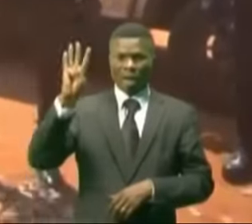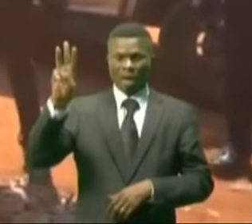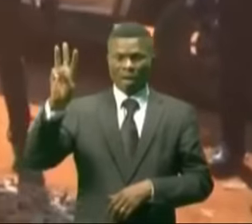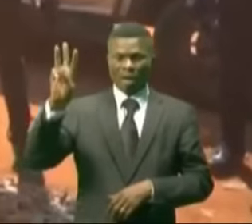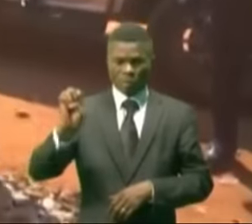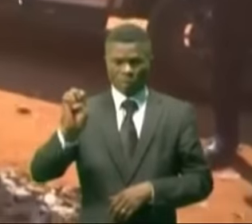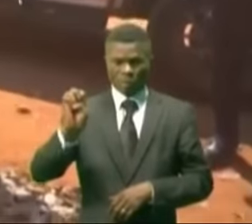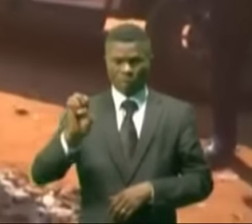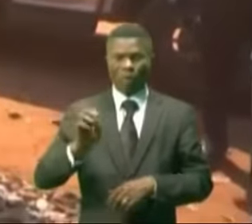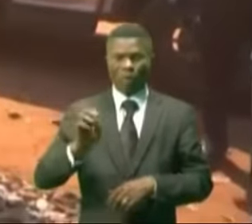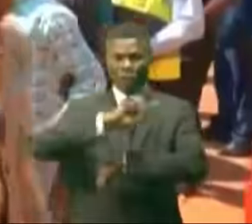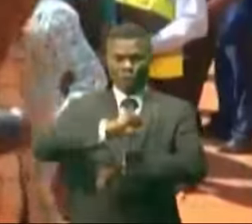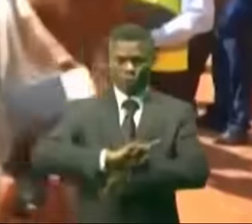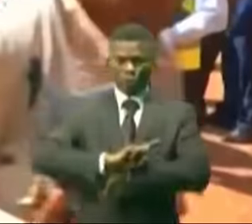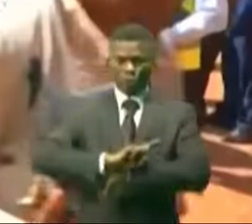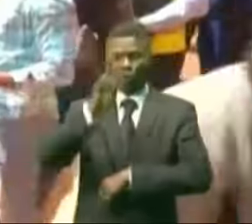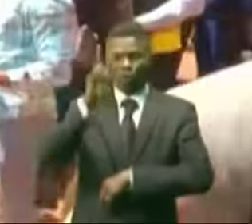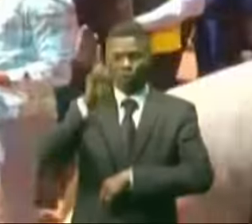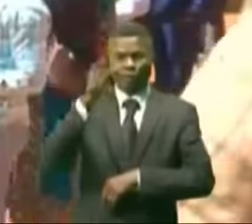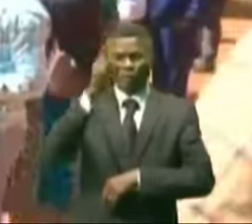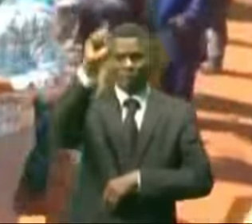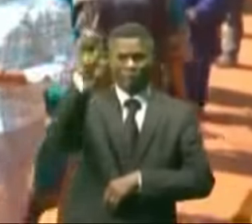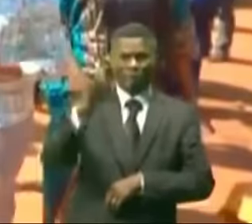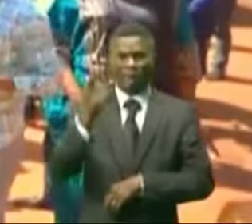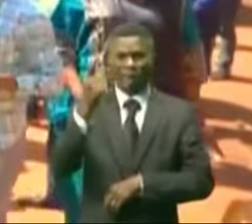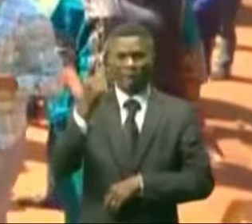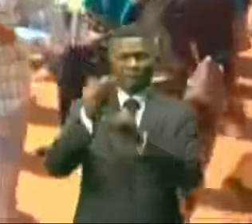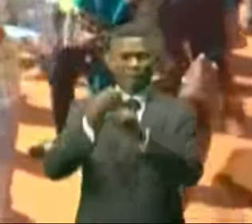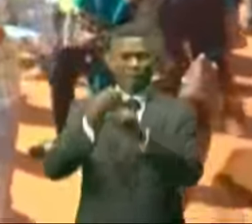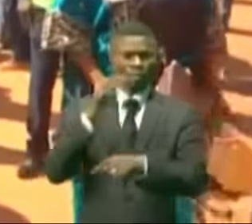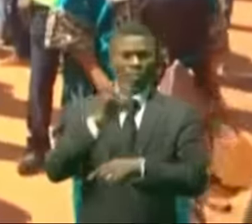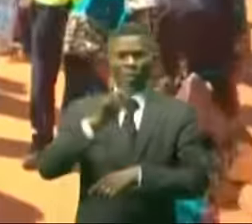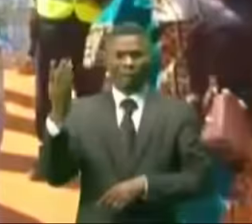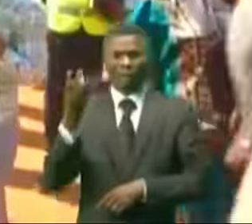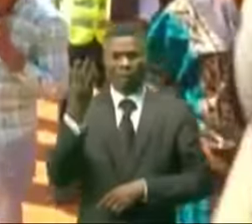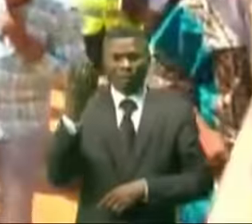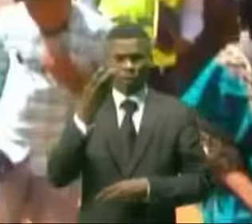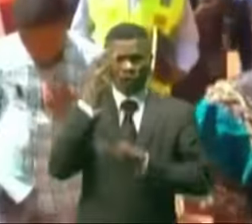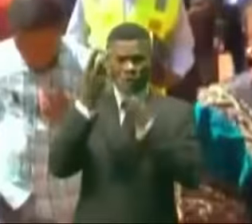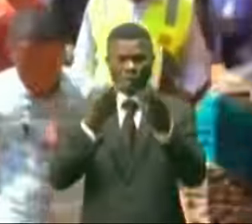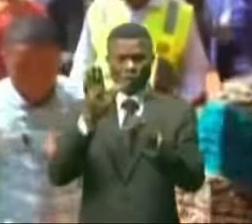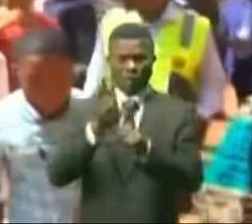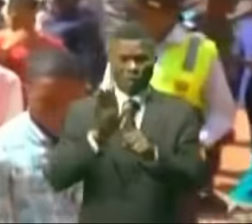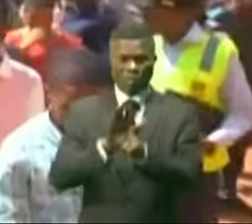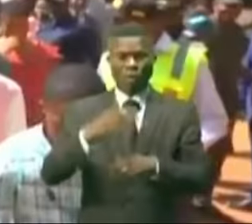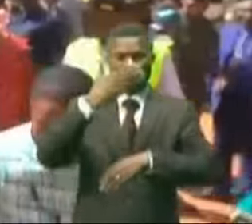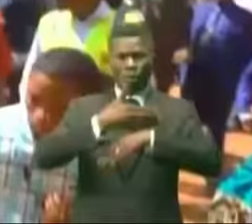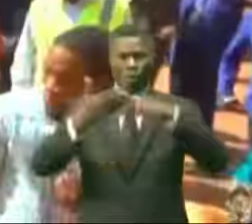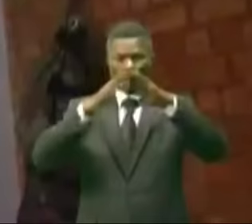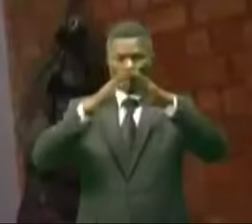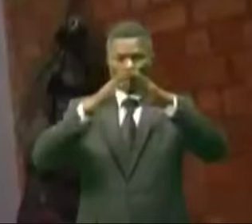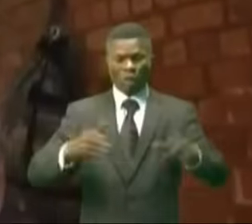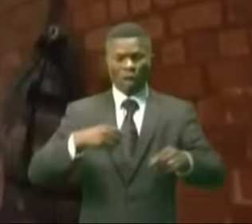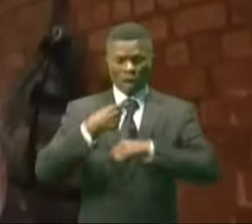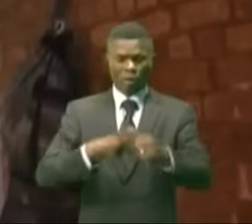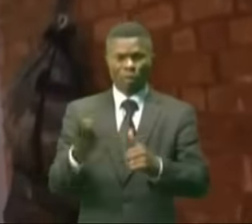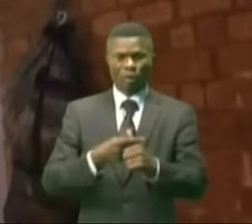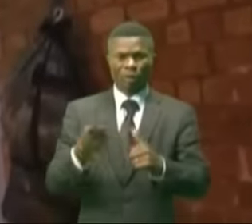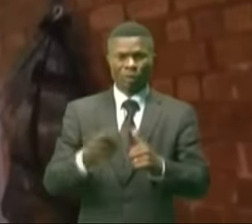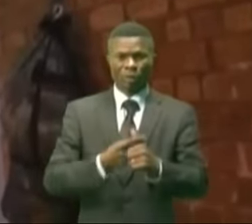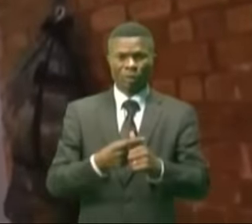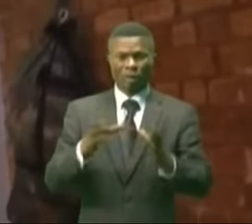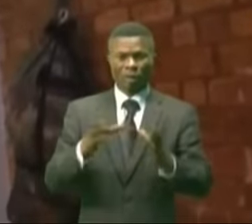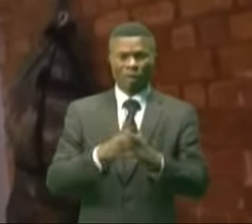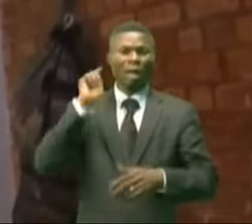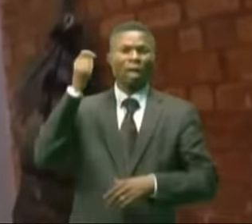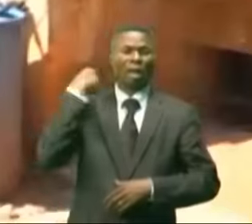la matinée de ce vendredi et 31 mai 2024 à la visite des différentes infrastructures. Tout a commencé par la prison